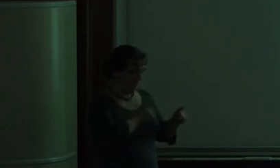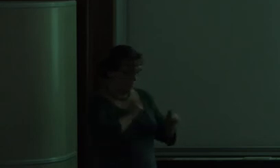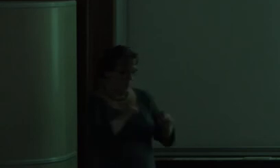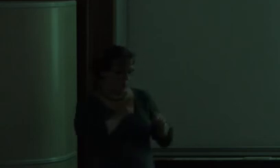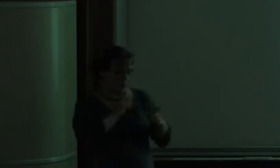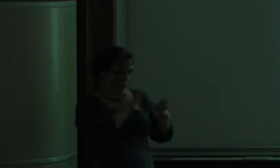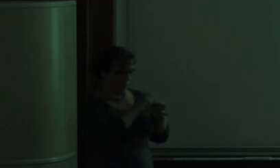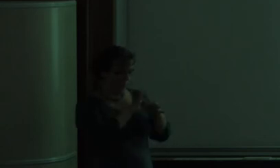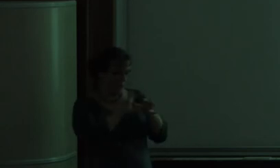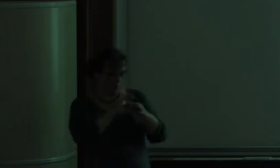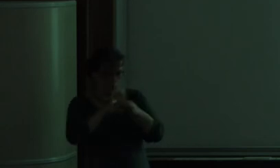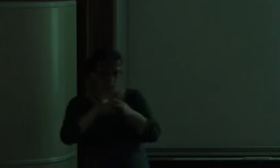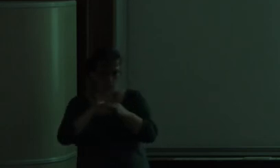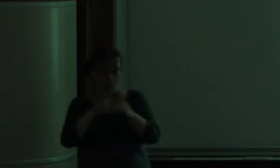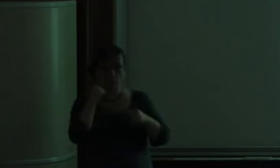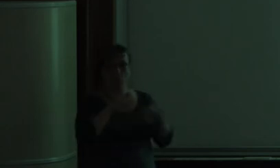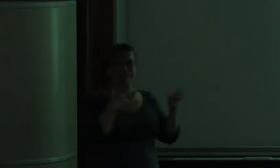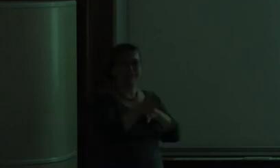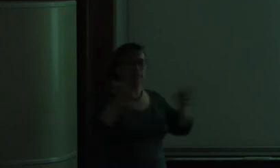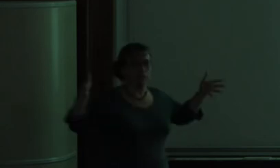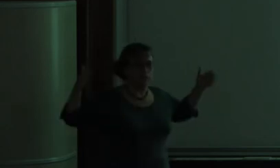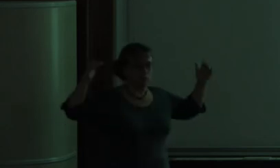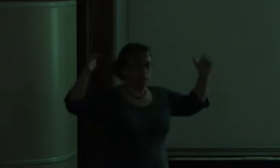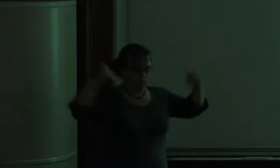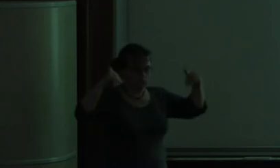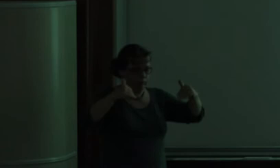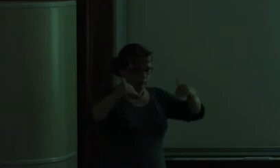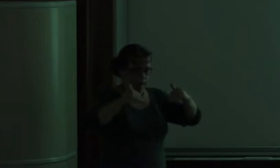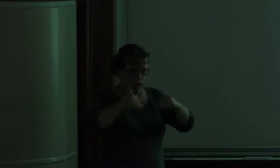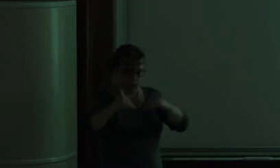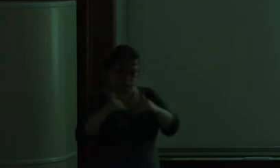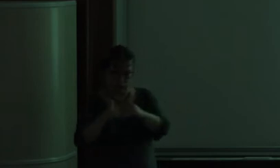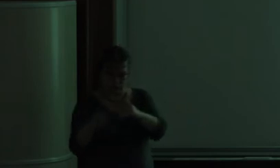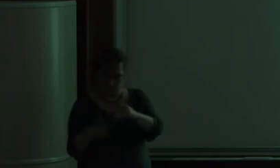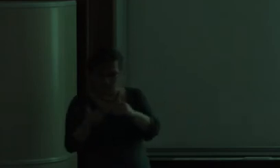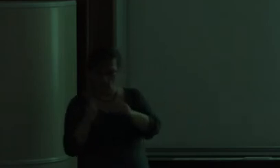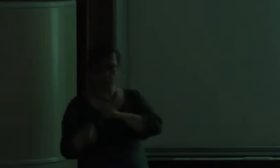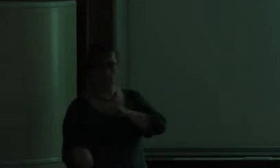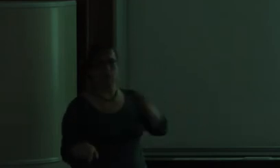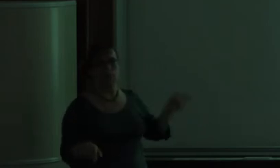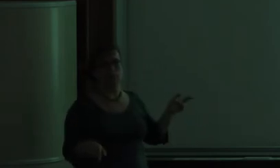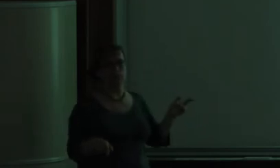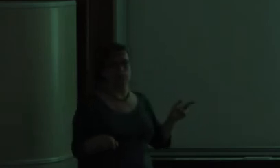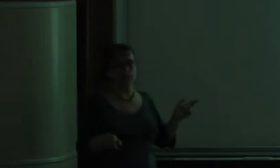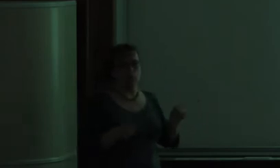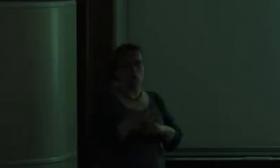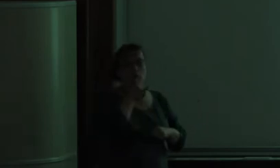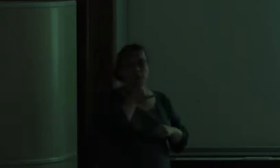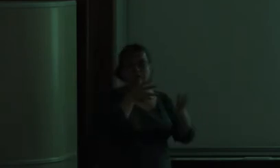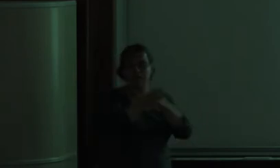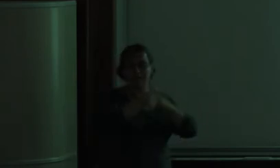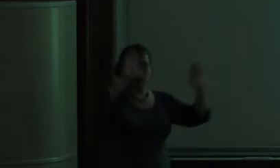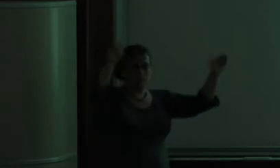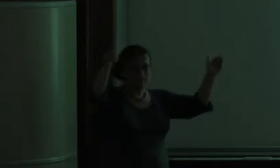et à mesure. Et c'est exactement ce qu'on est en train de faire ici. On est en train de prendre plein d'éléments et les emboîter, des espèces de petits filtres, des petits